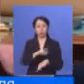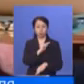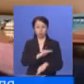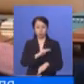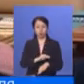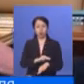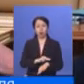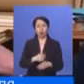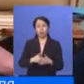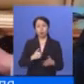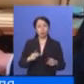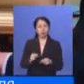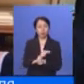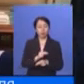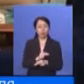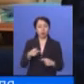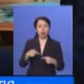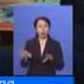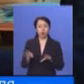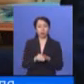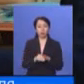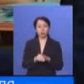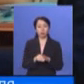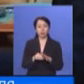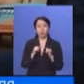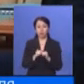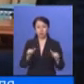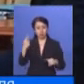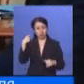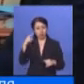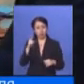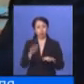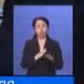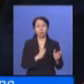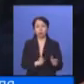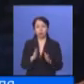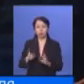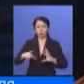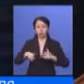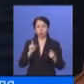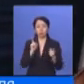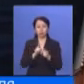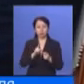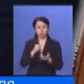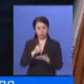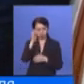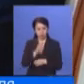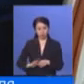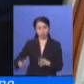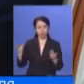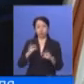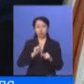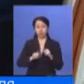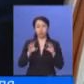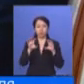проводимую работу по превенции коррупции и продвижению идеологии добропорядочности. В завершении встречи глава государства отметил необходимость